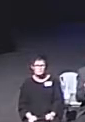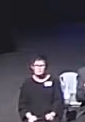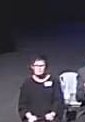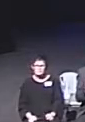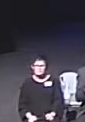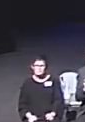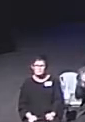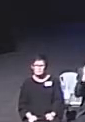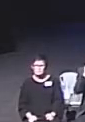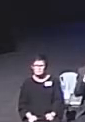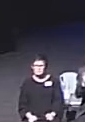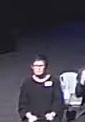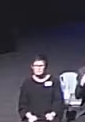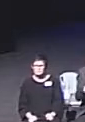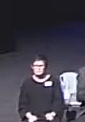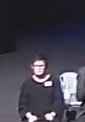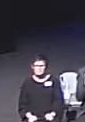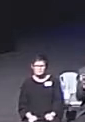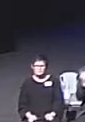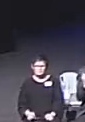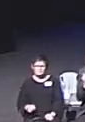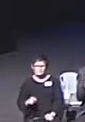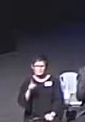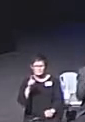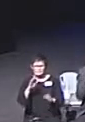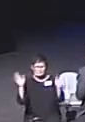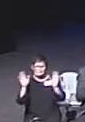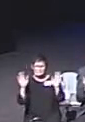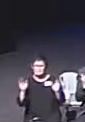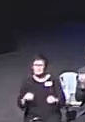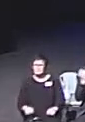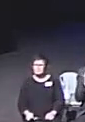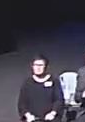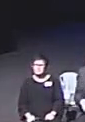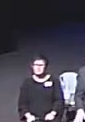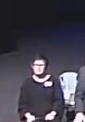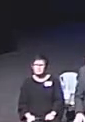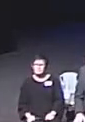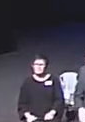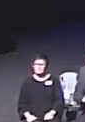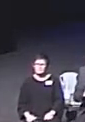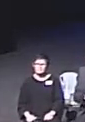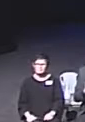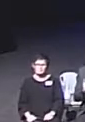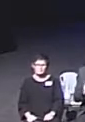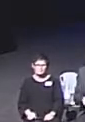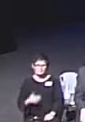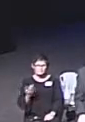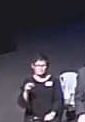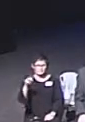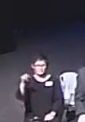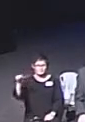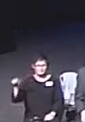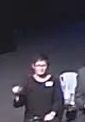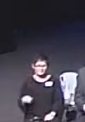Tai sitten henkilöryhmästä voisi tulla mikrofonin kanssa lukea tämän. Se olisi parasta.